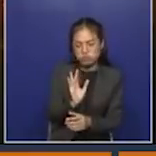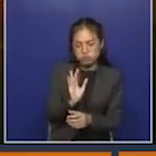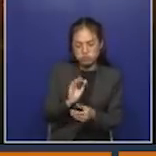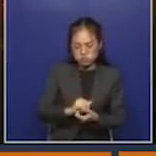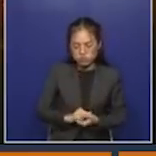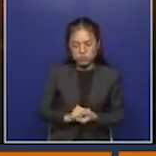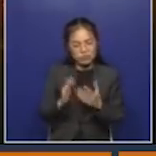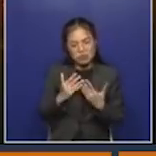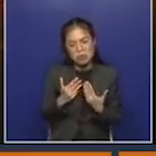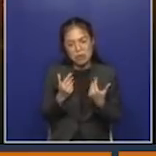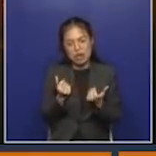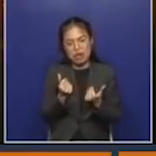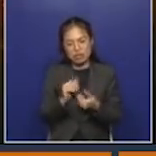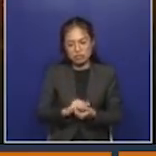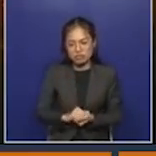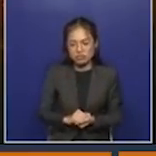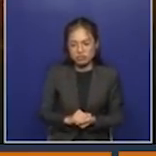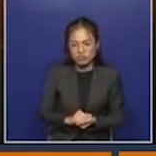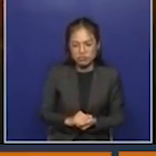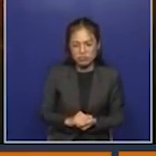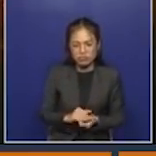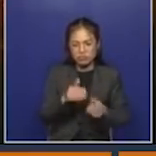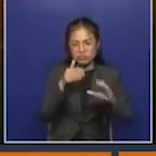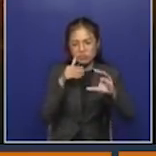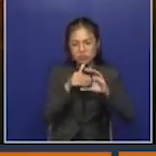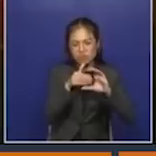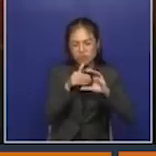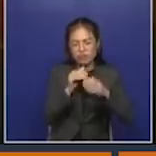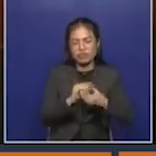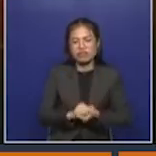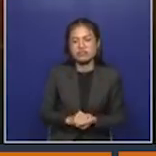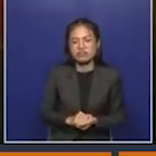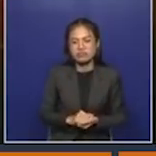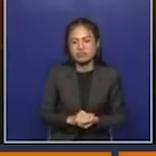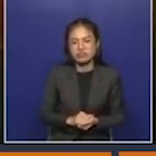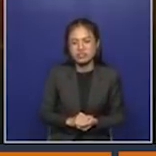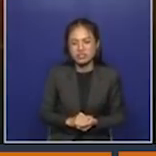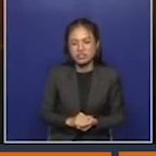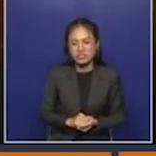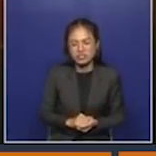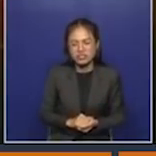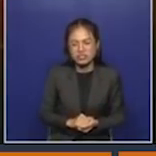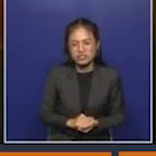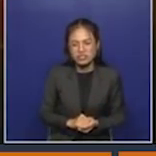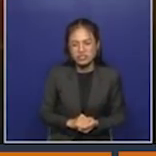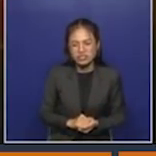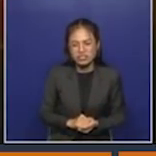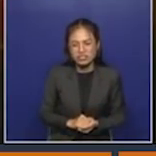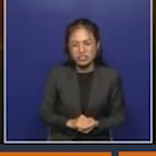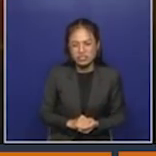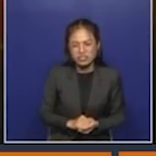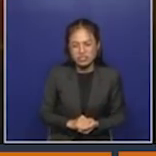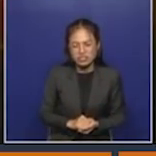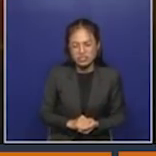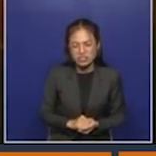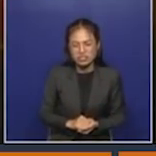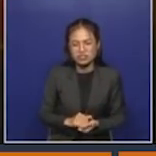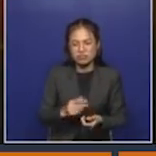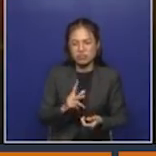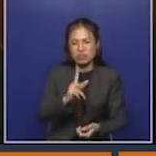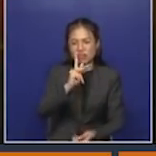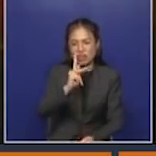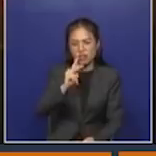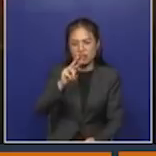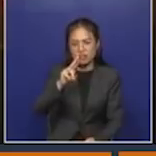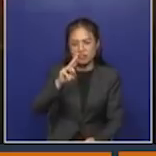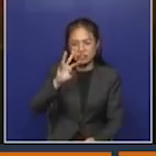การเดินทางนั้นได้เปลี่ยนไปแล้วทรายถัดไปค่ะข้อเสนอนะคะก็คือว่าการเป็นกลมเนี่ย